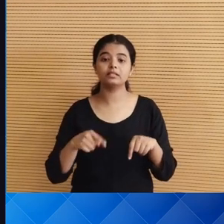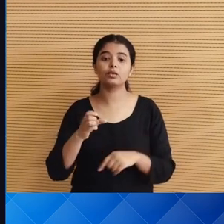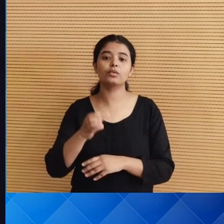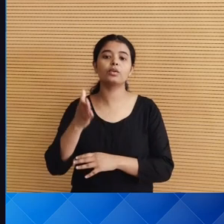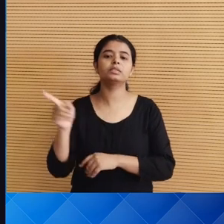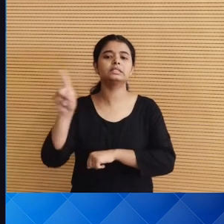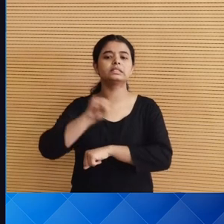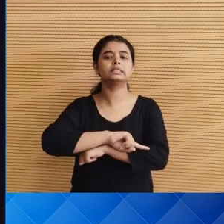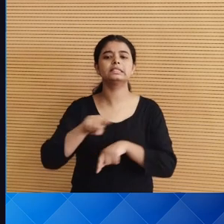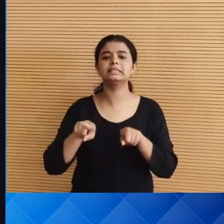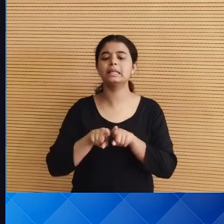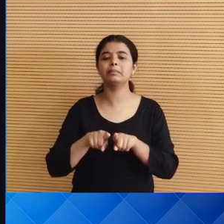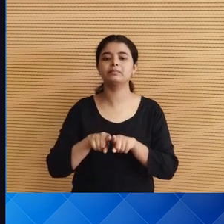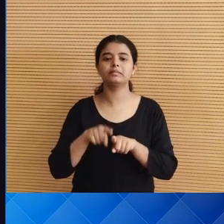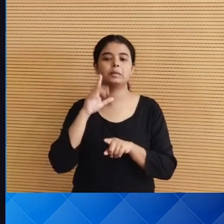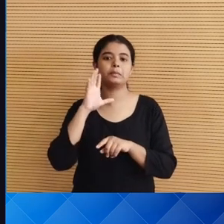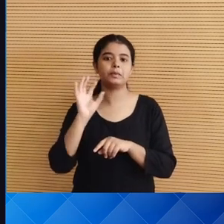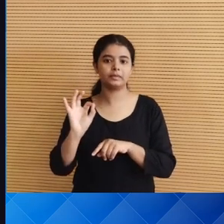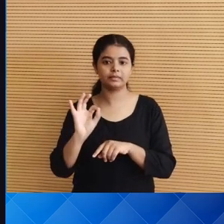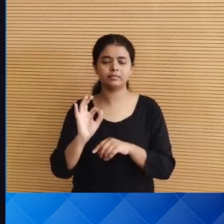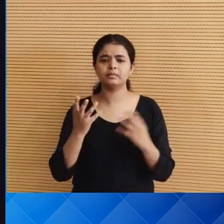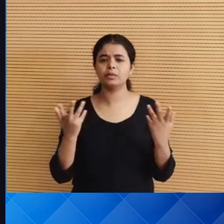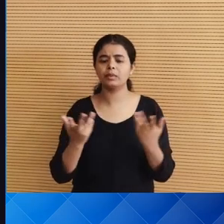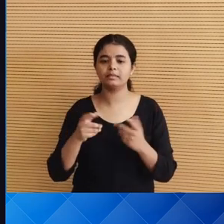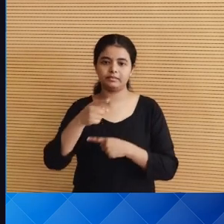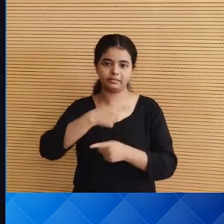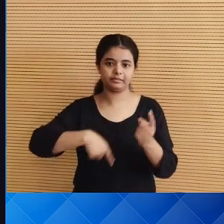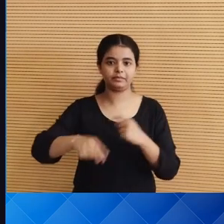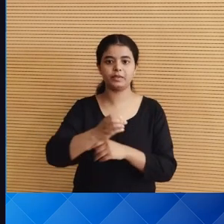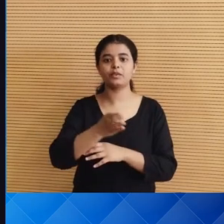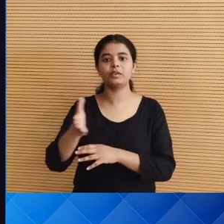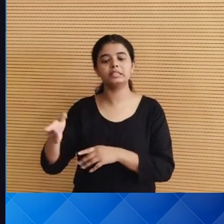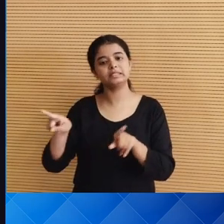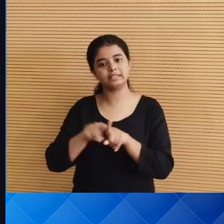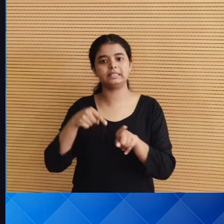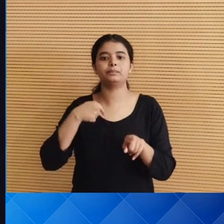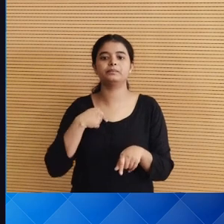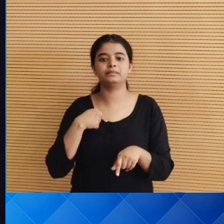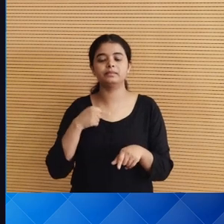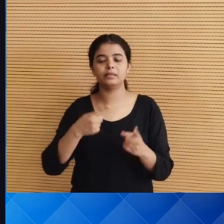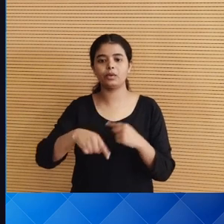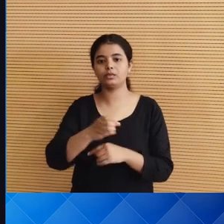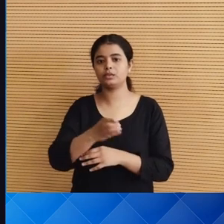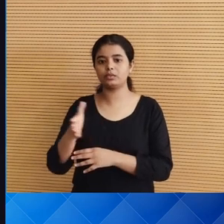है इसलिए आप सभी को बधाई और मुझे भी बहुत बधाई.